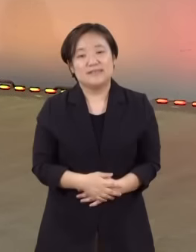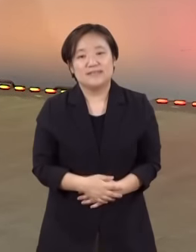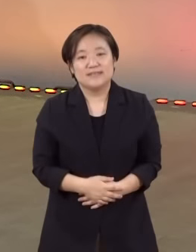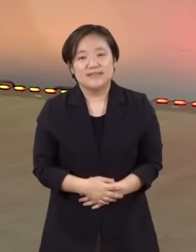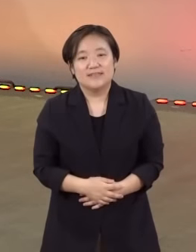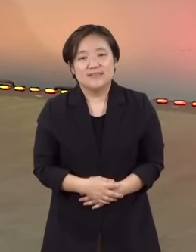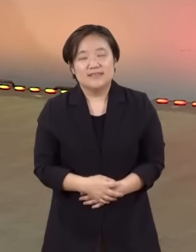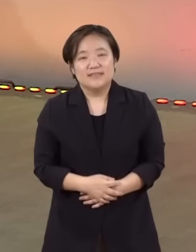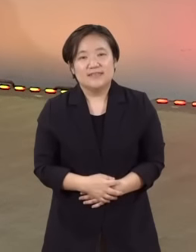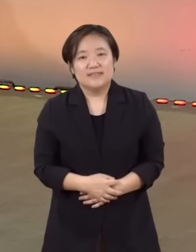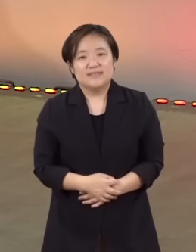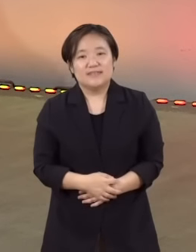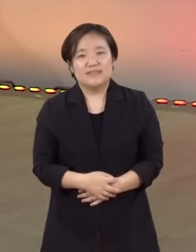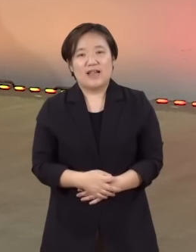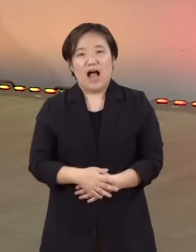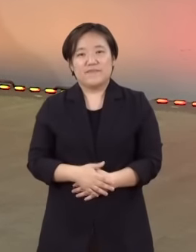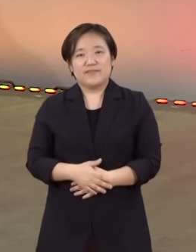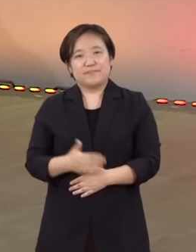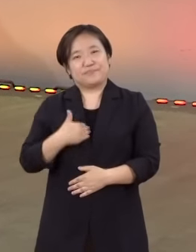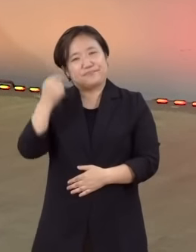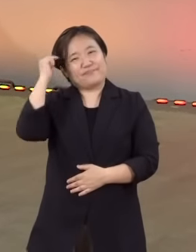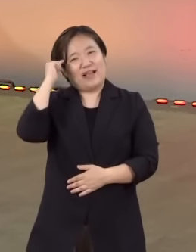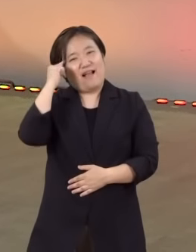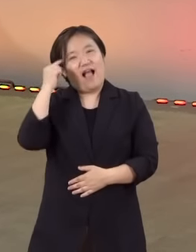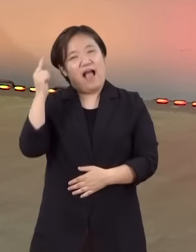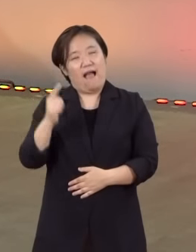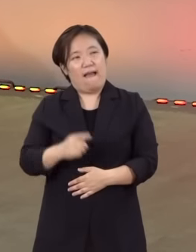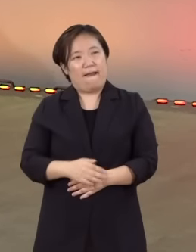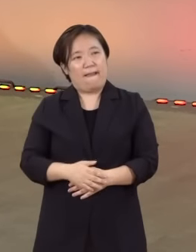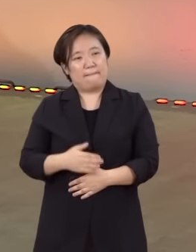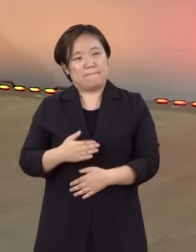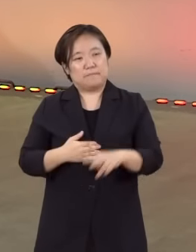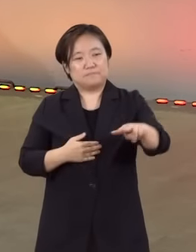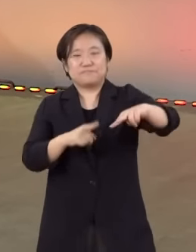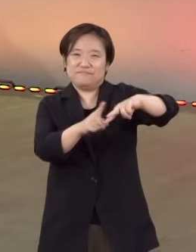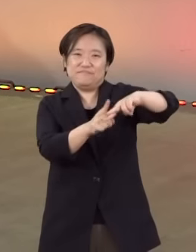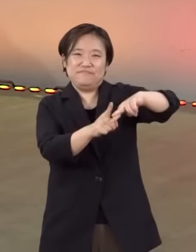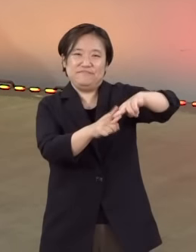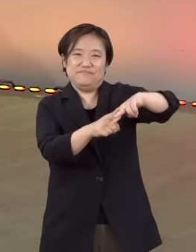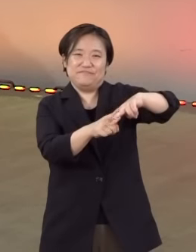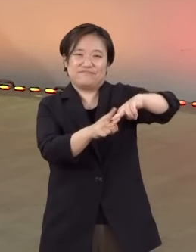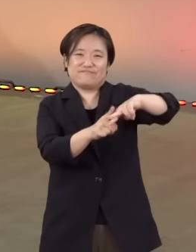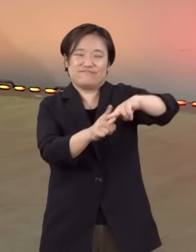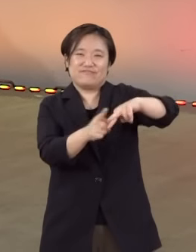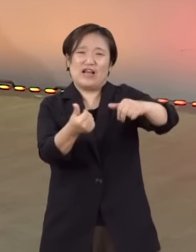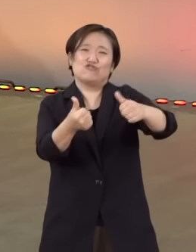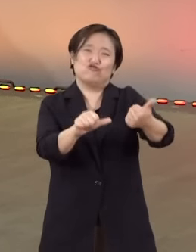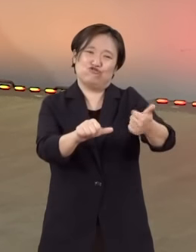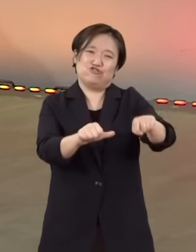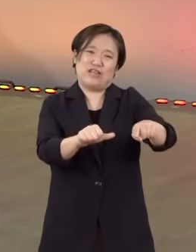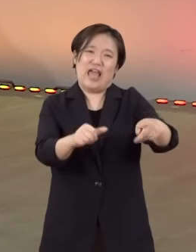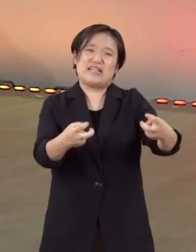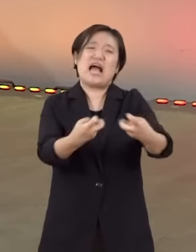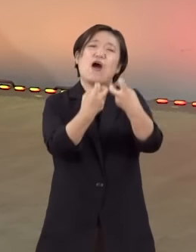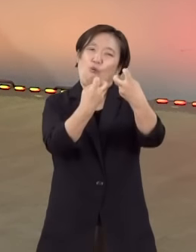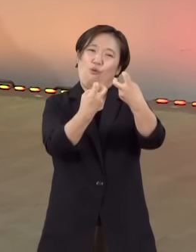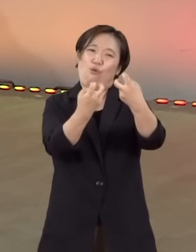어 아마도 거기서 사고를 당하신 거 같은데 자기를 친